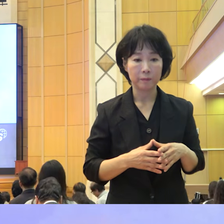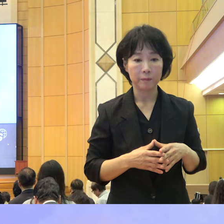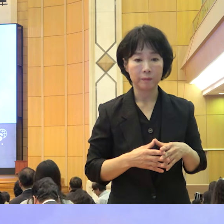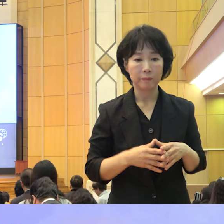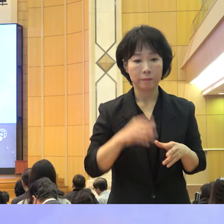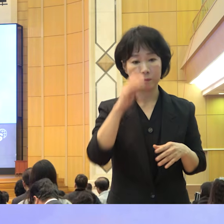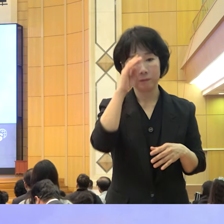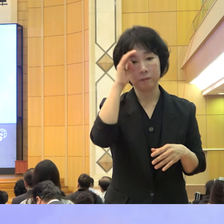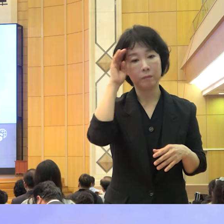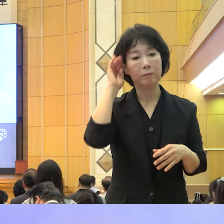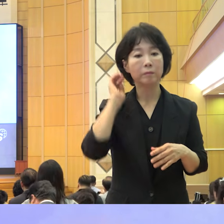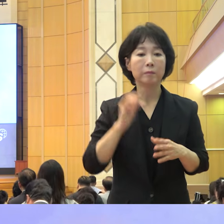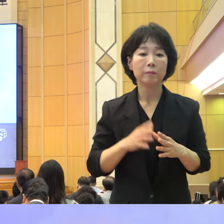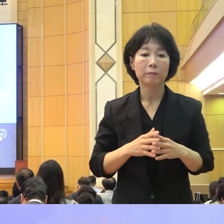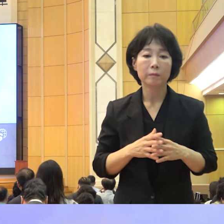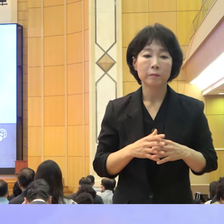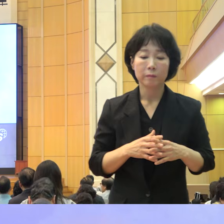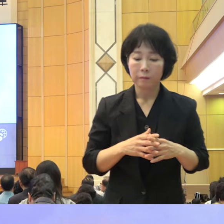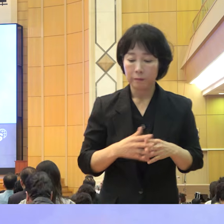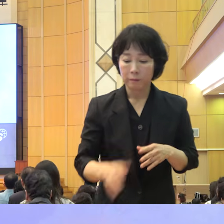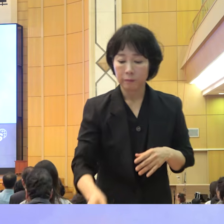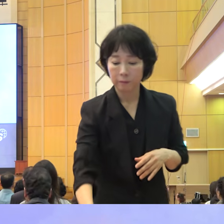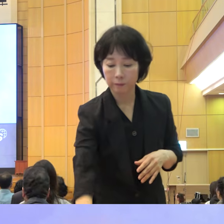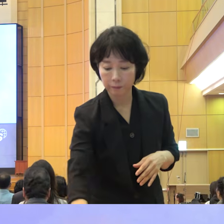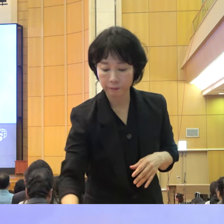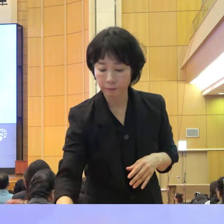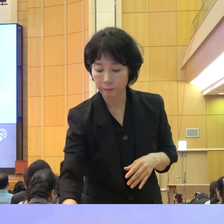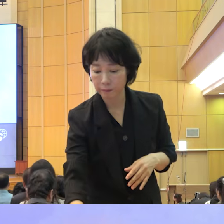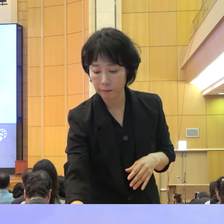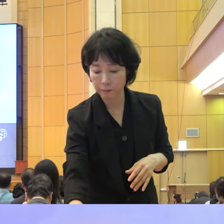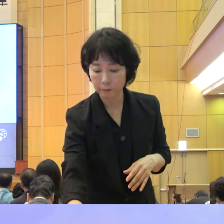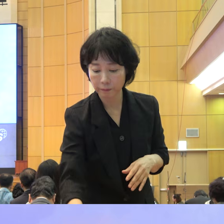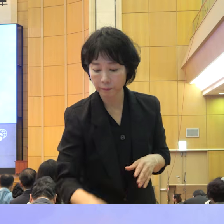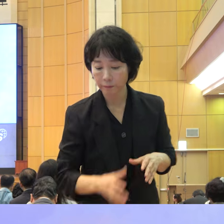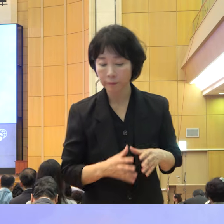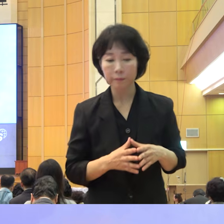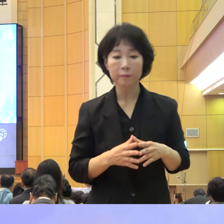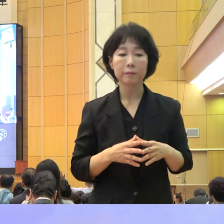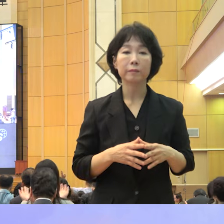하나님 축복하시니, 하나님 치료하시니 찬양 드리고 축도함으로 마치겠습니다.